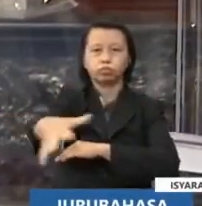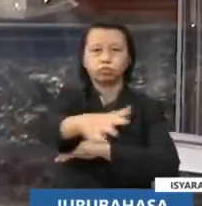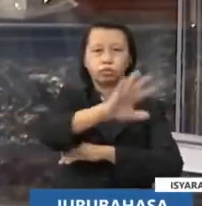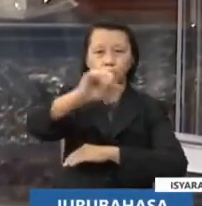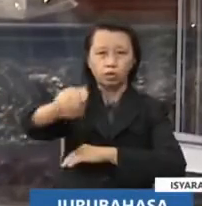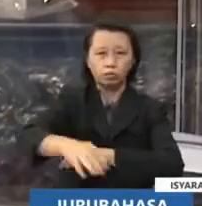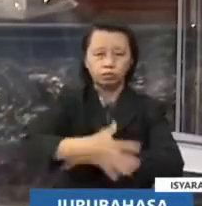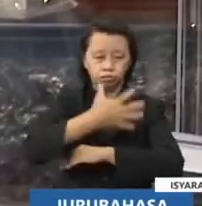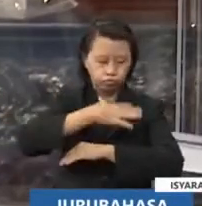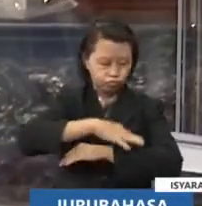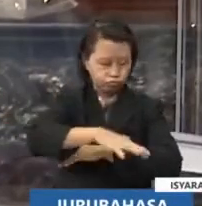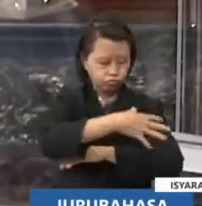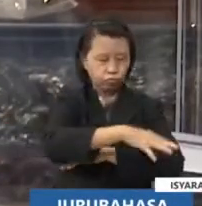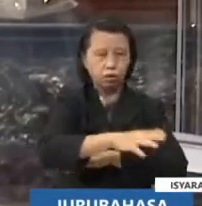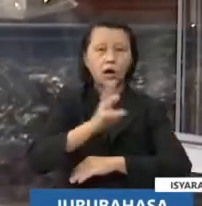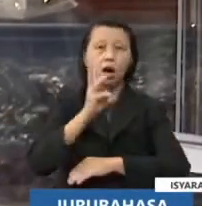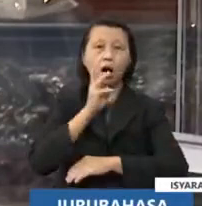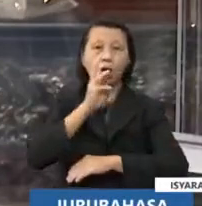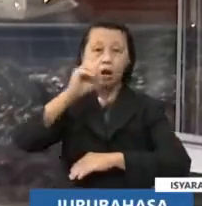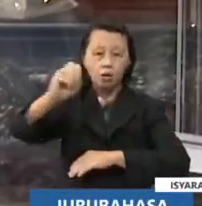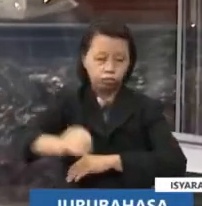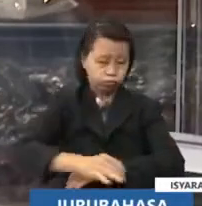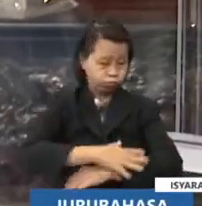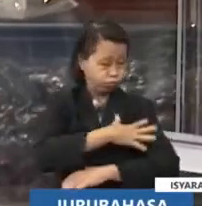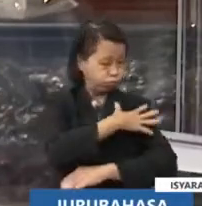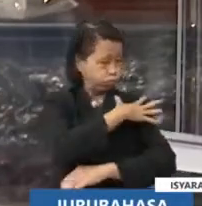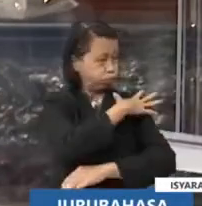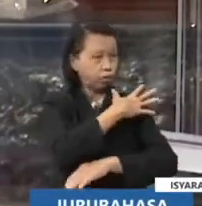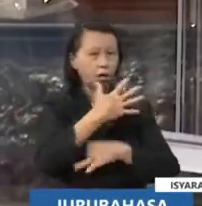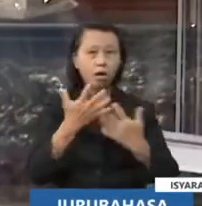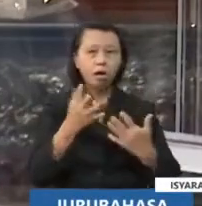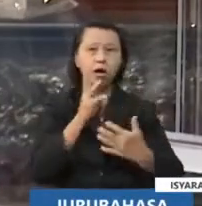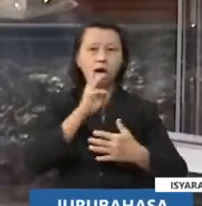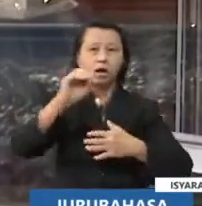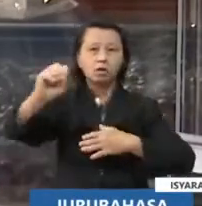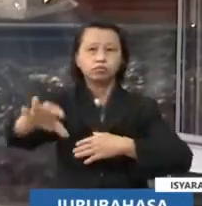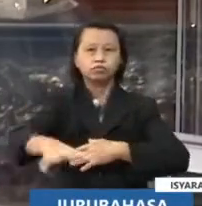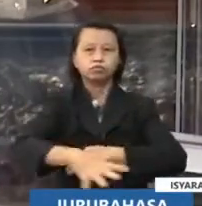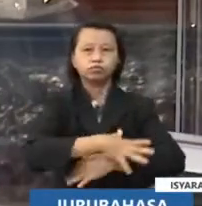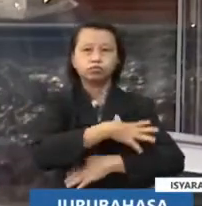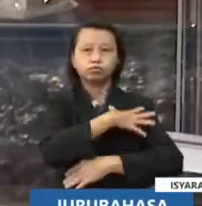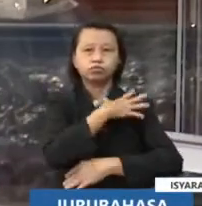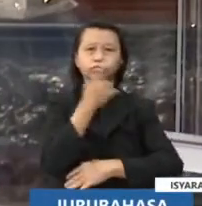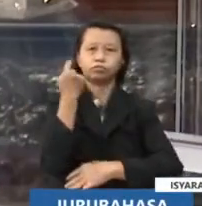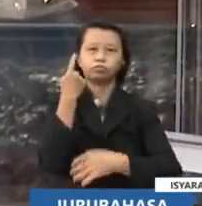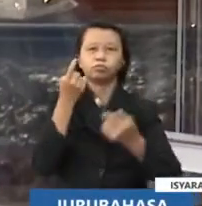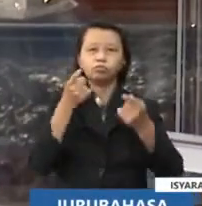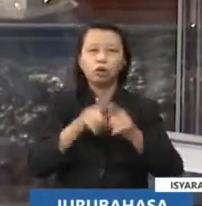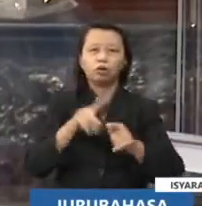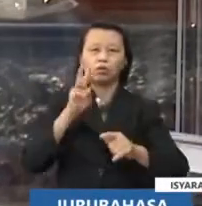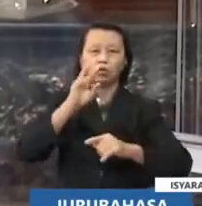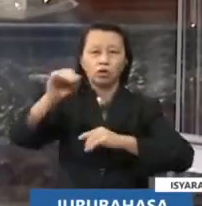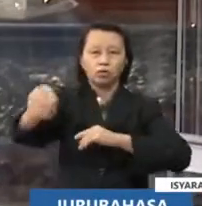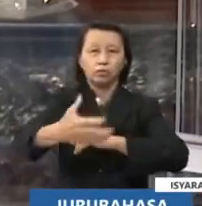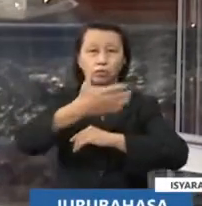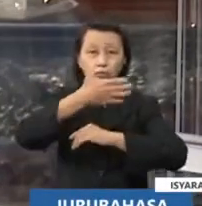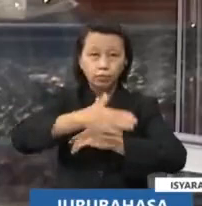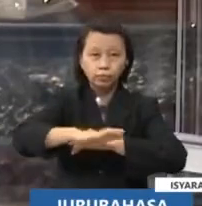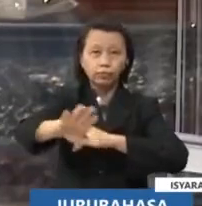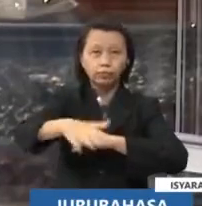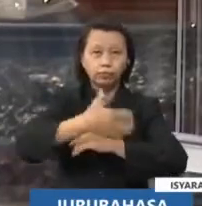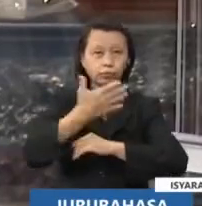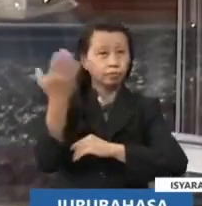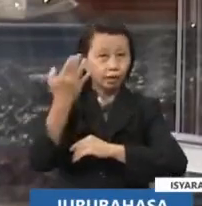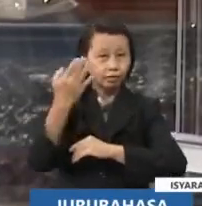berkenaan tentang fenomena air pasang besar dimana apabila berlaku Hai pasang besar kebelakangan ini terdapat berlakunya